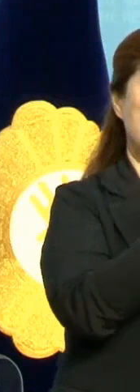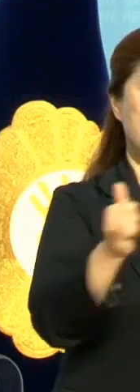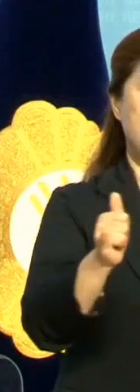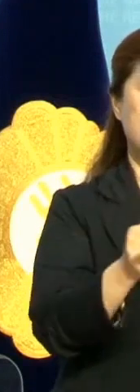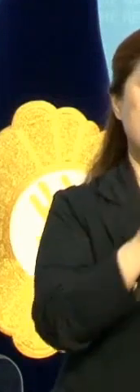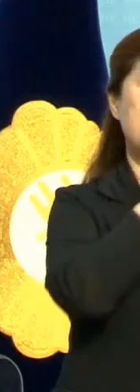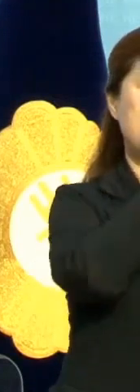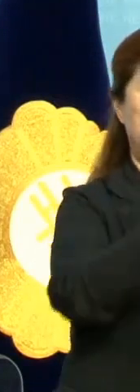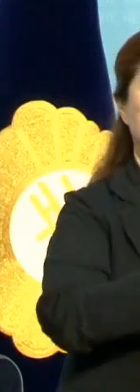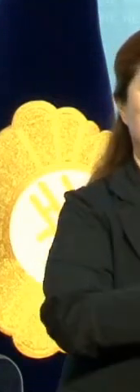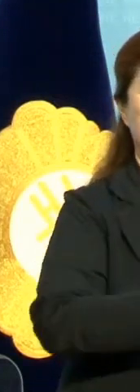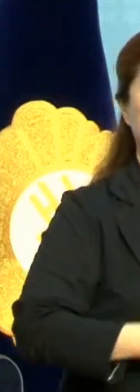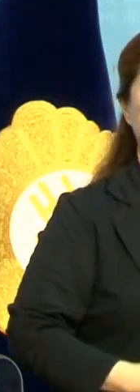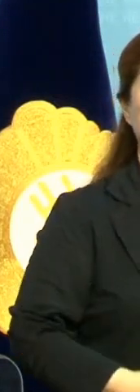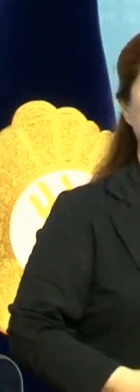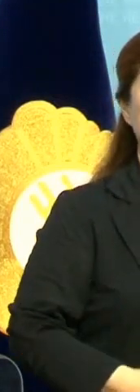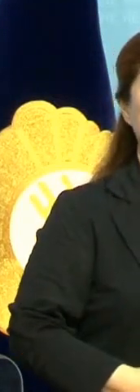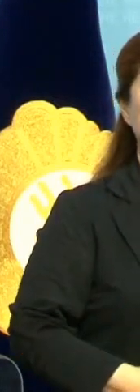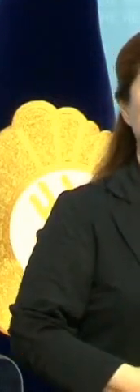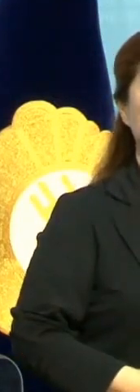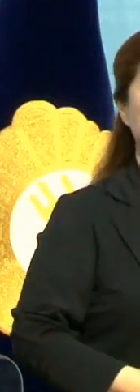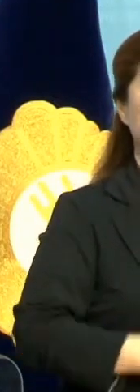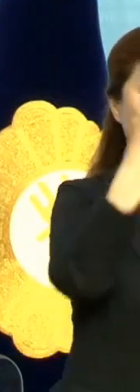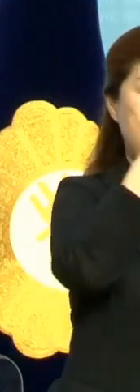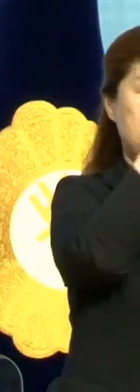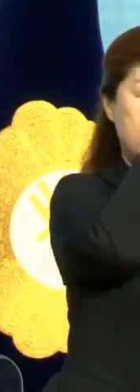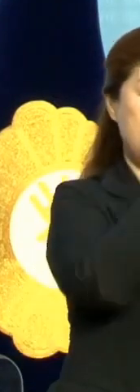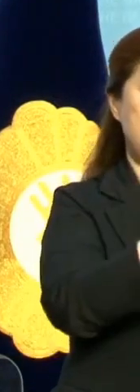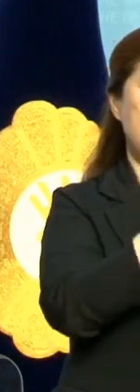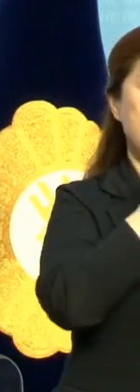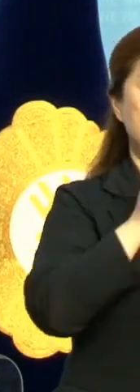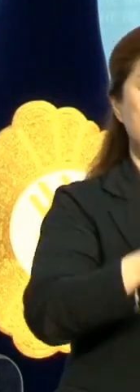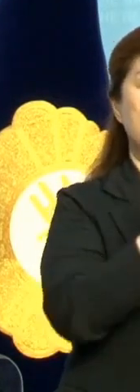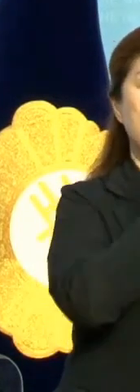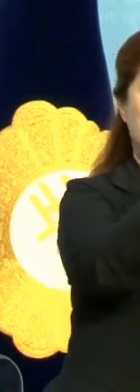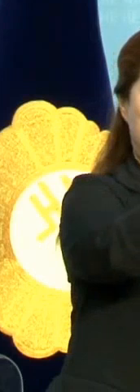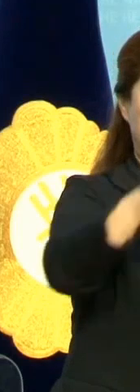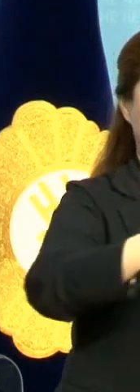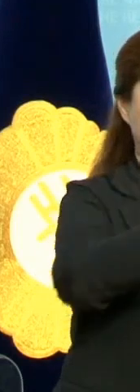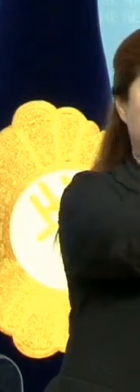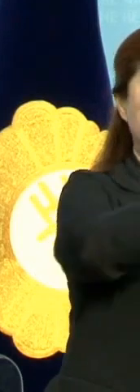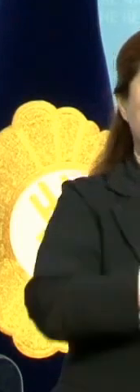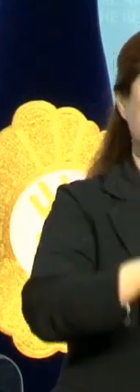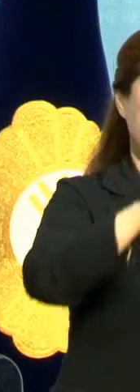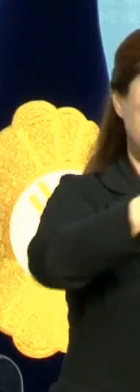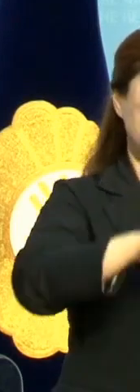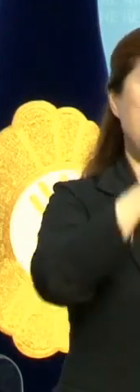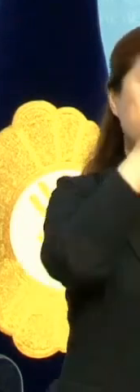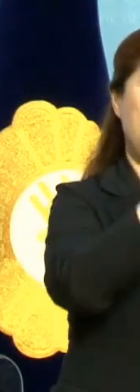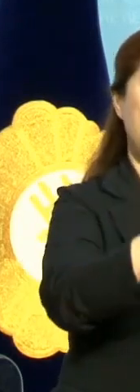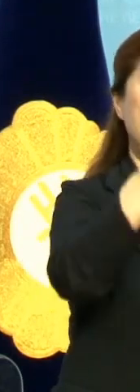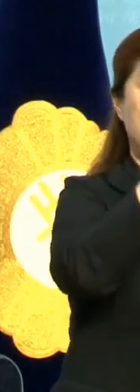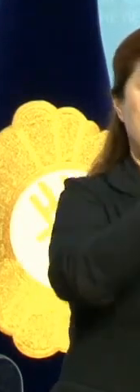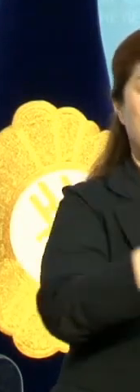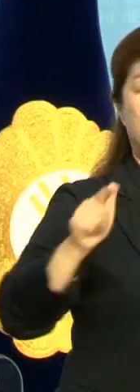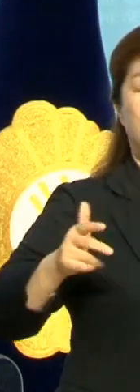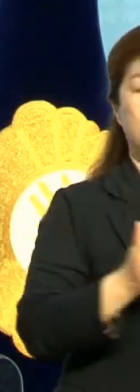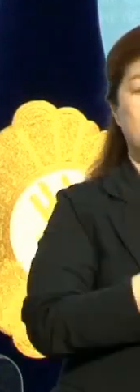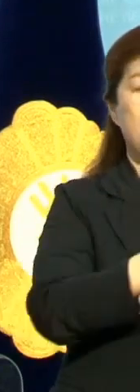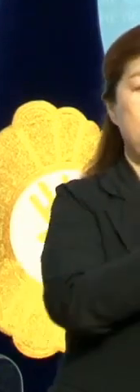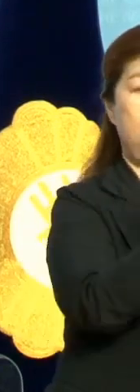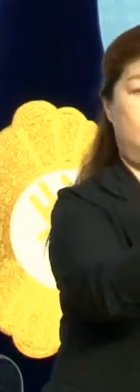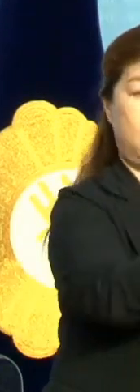기소했습니다. 제가 검찰 공소장을 입수해서 분석을 해봤습니다. 분석 결과 그동안 제가 국회